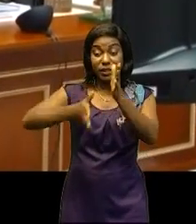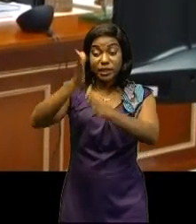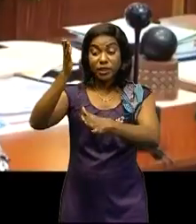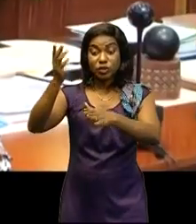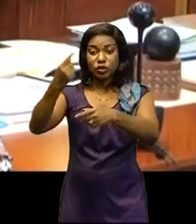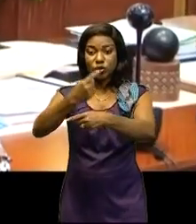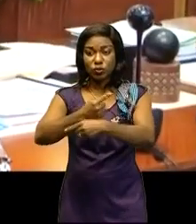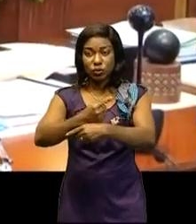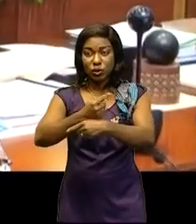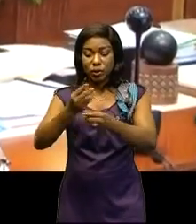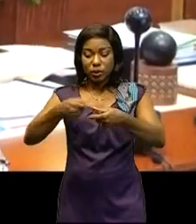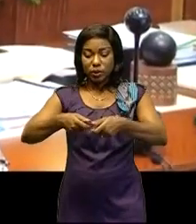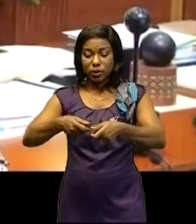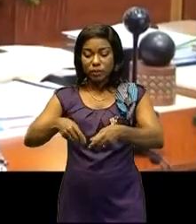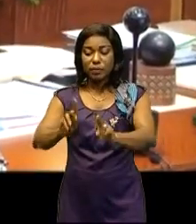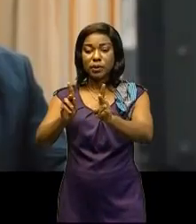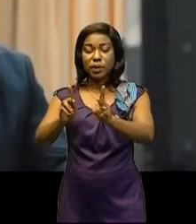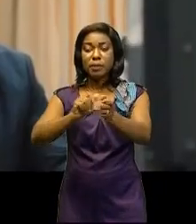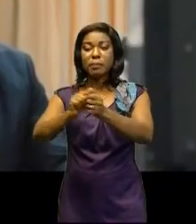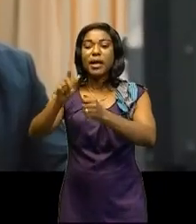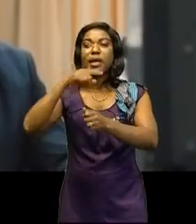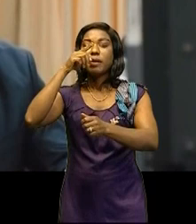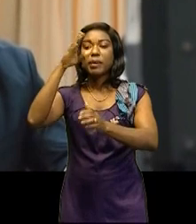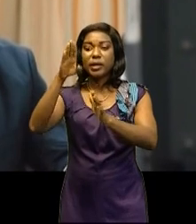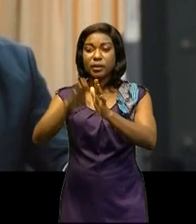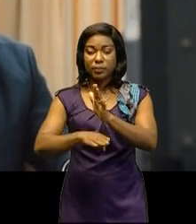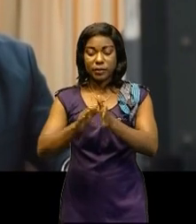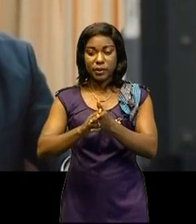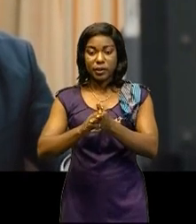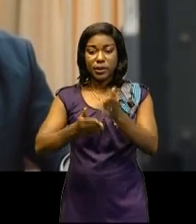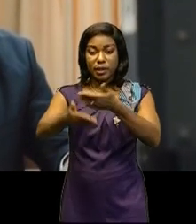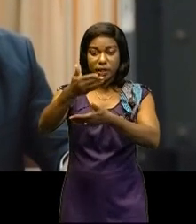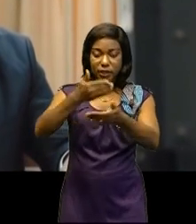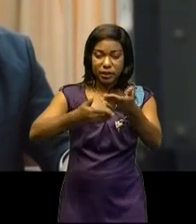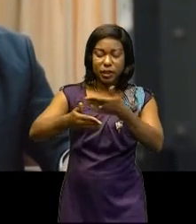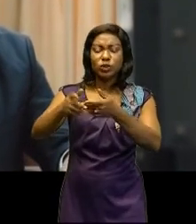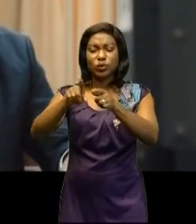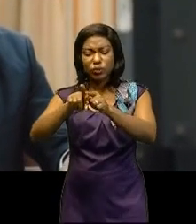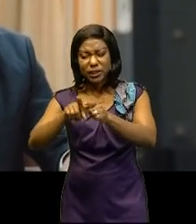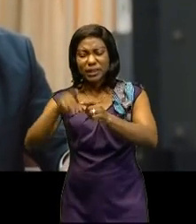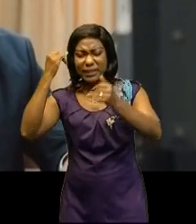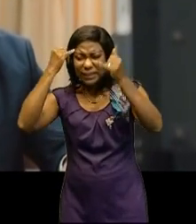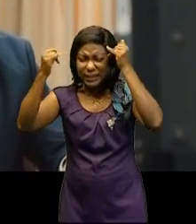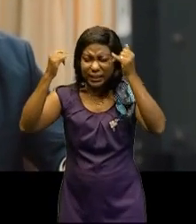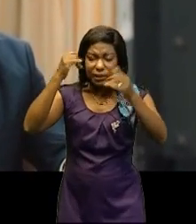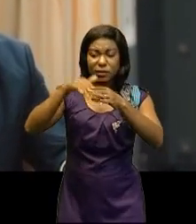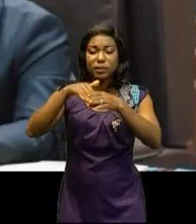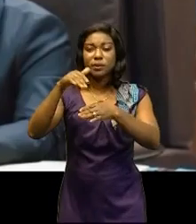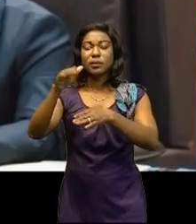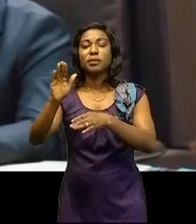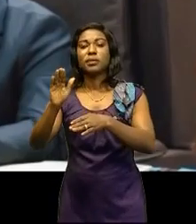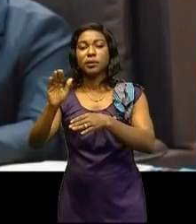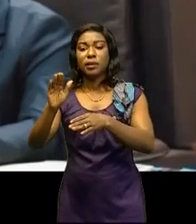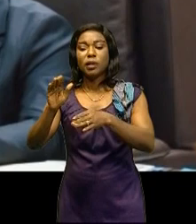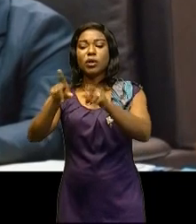autorisée les quatre derniers par le Parlement. Au terme d'un échange fourni et à poursuivre, l'option dégagée va